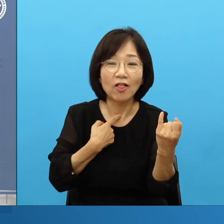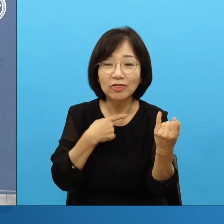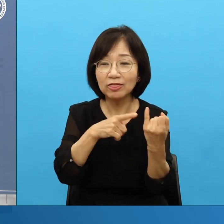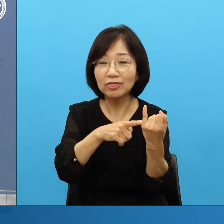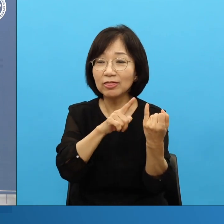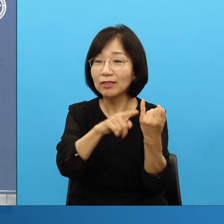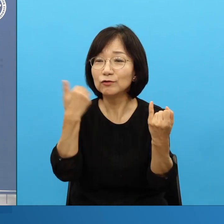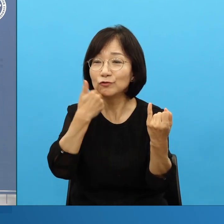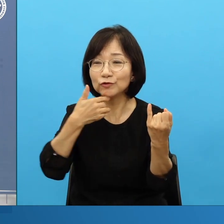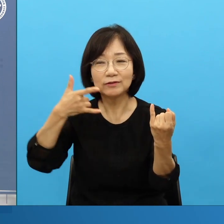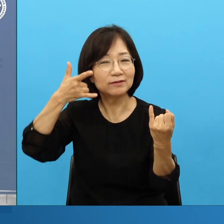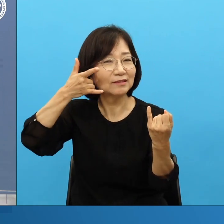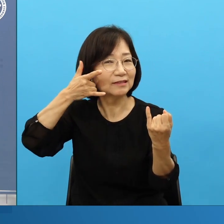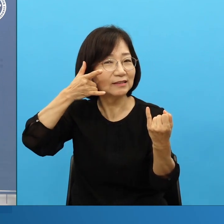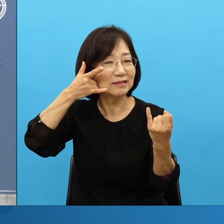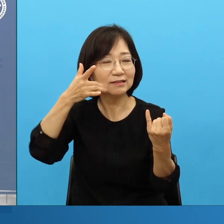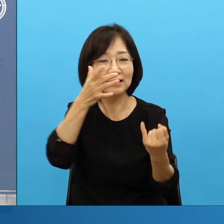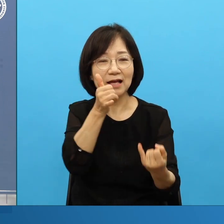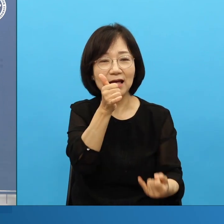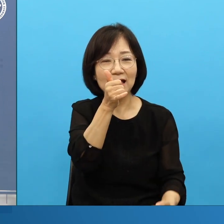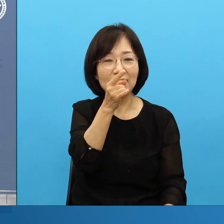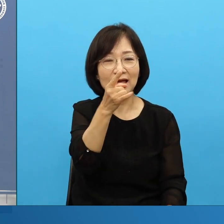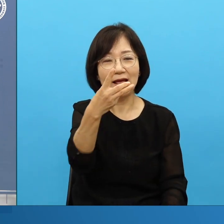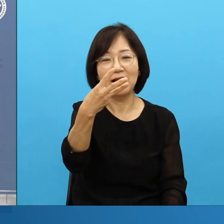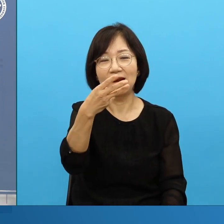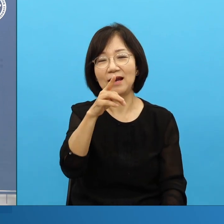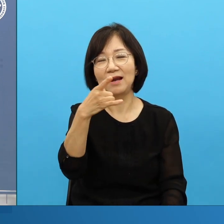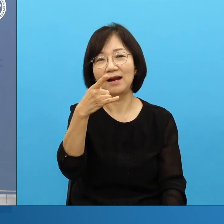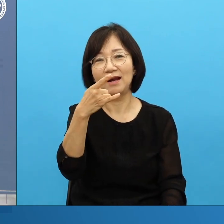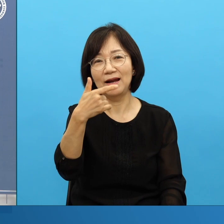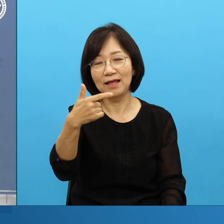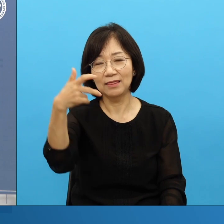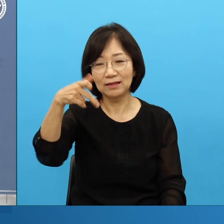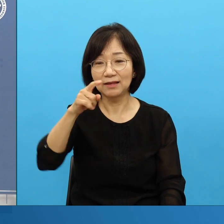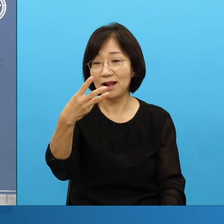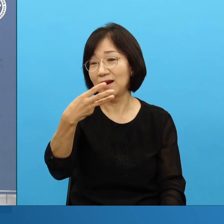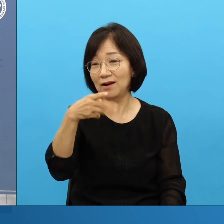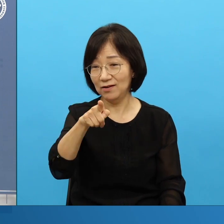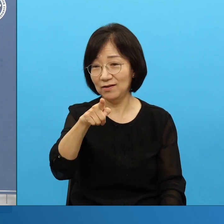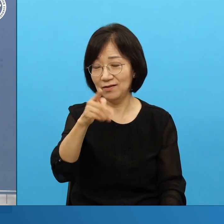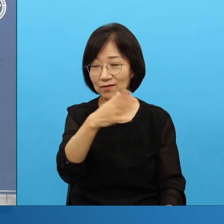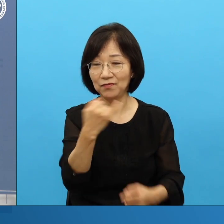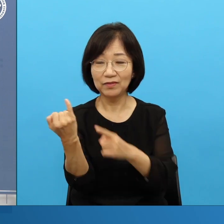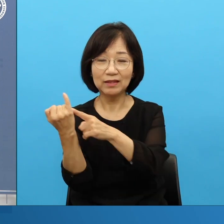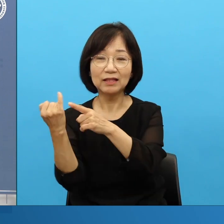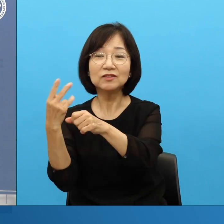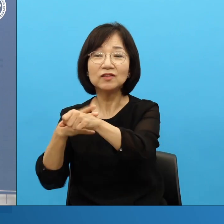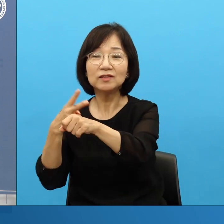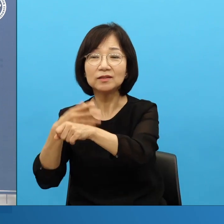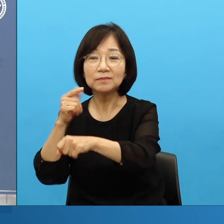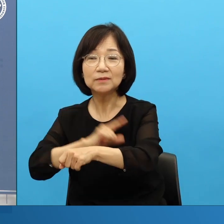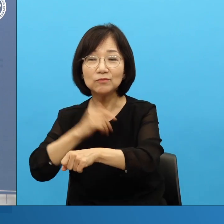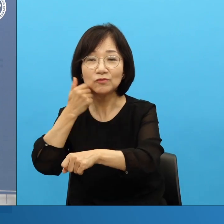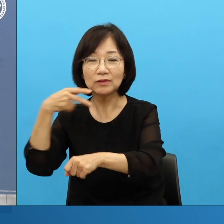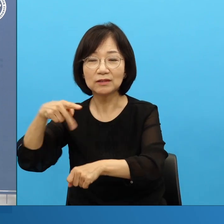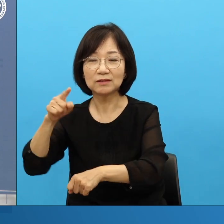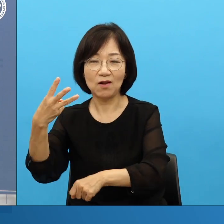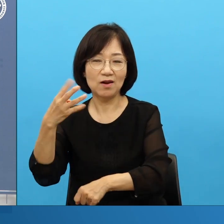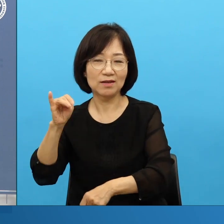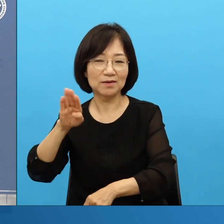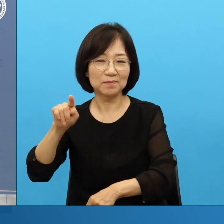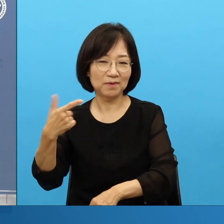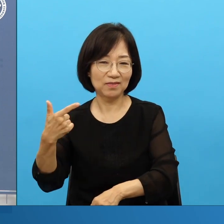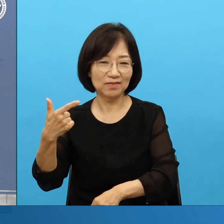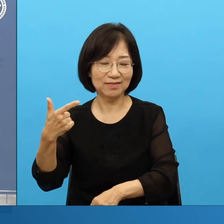이거는 복음 모르고 영적 세계 모르는 학교에서나 의사들은 이해가 안 되는 부분이죠. And so this is